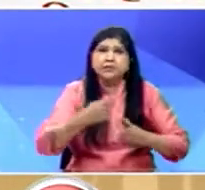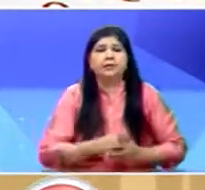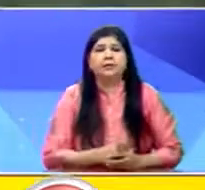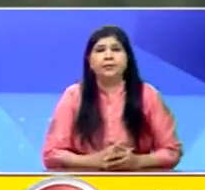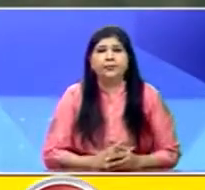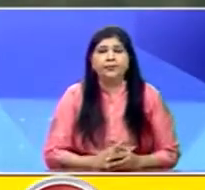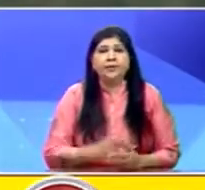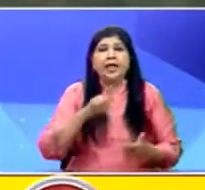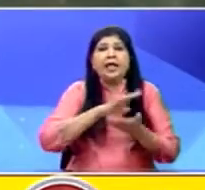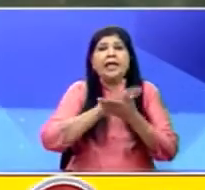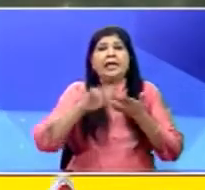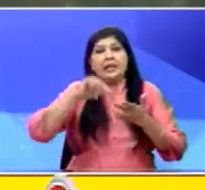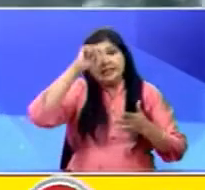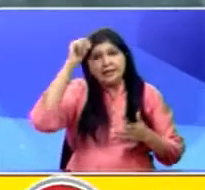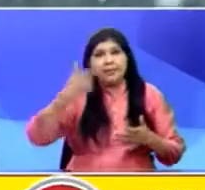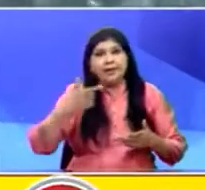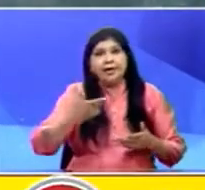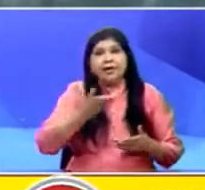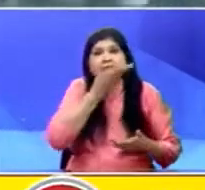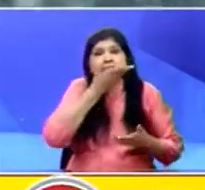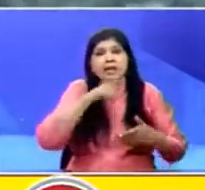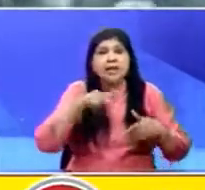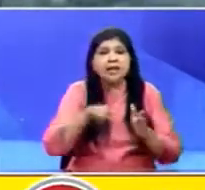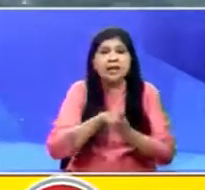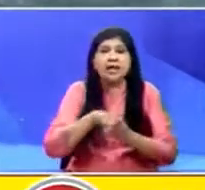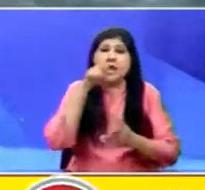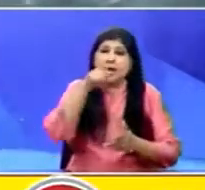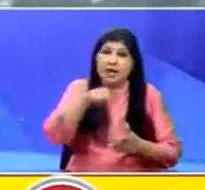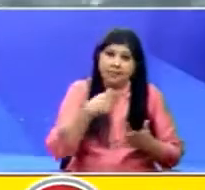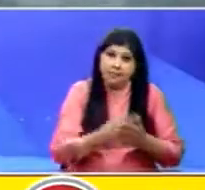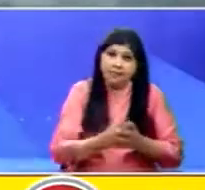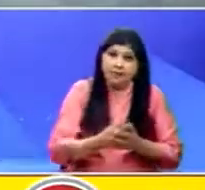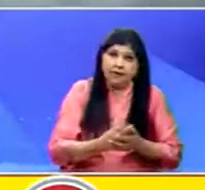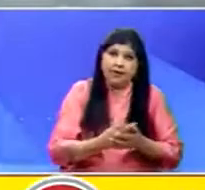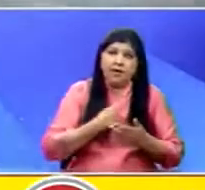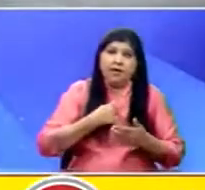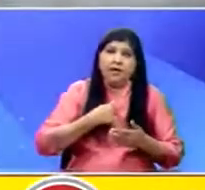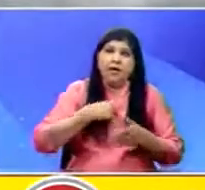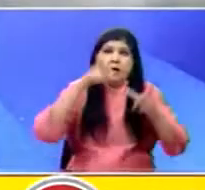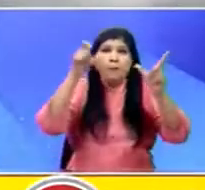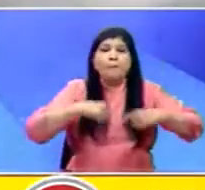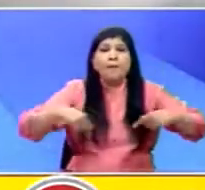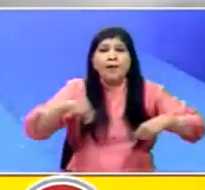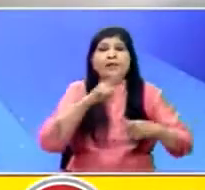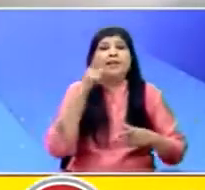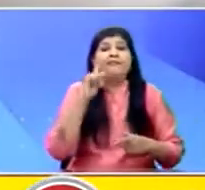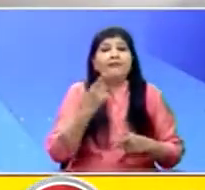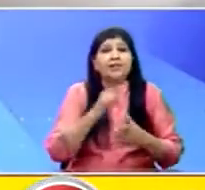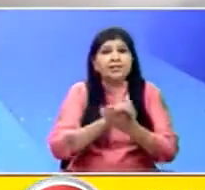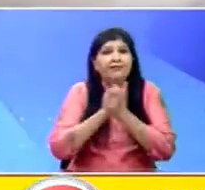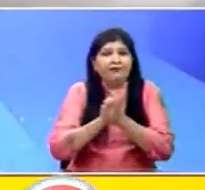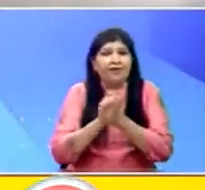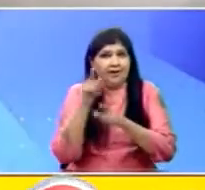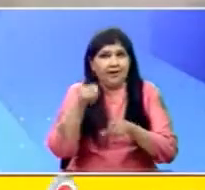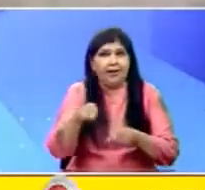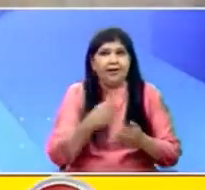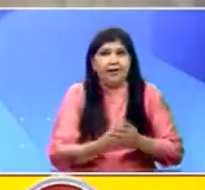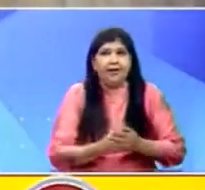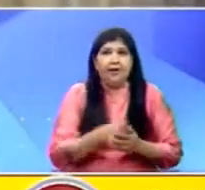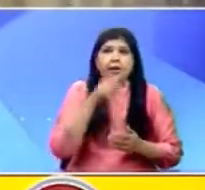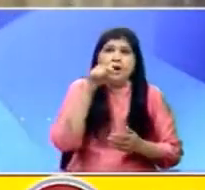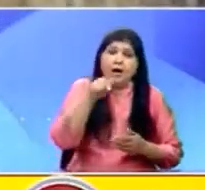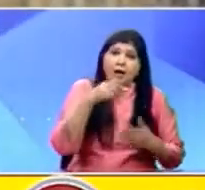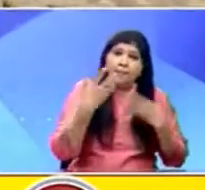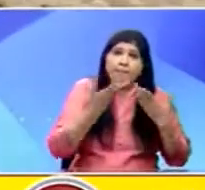अर्थात हे जल, आप मानवता के परम मित्र हैं, आप